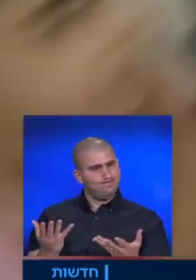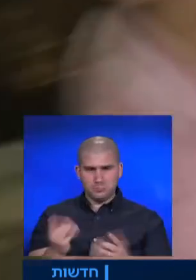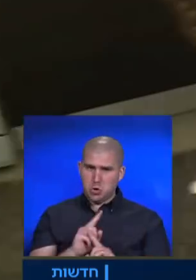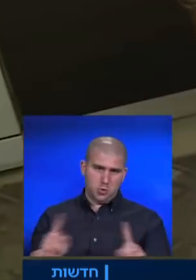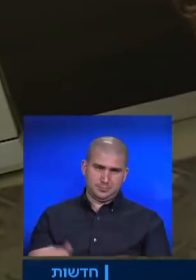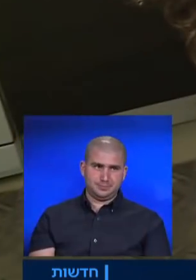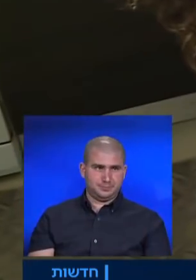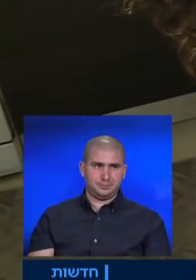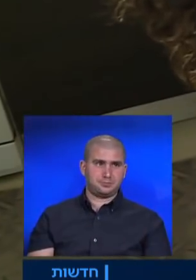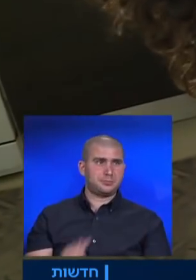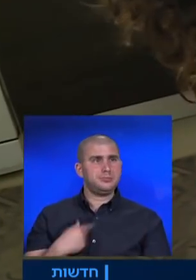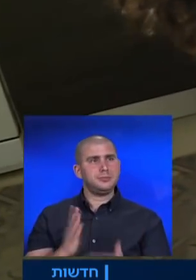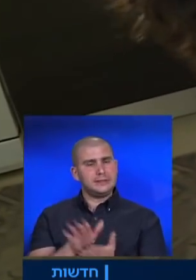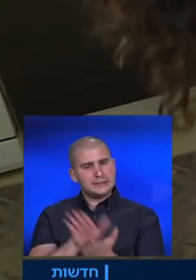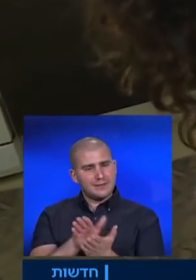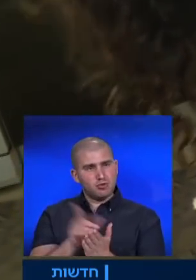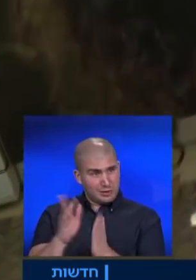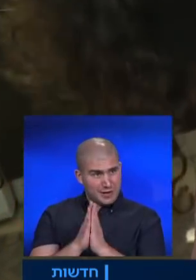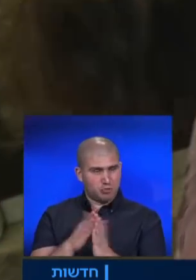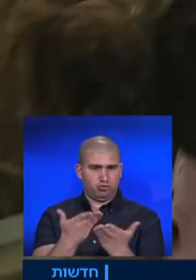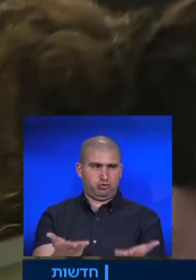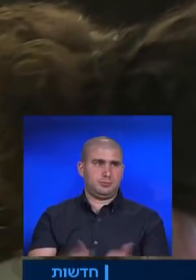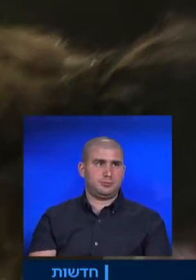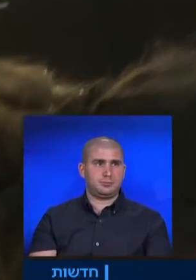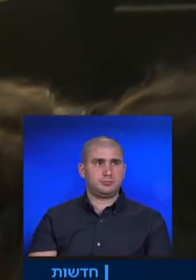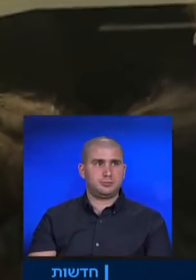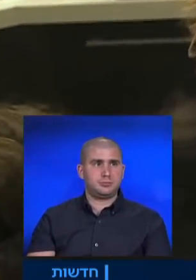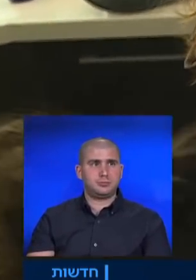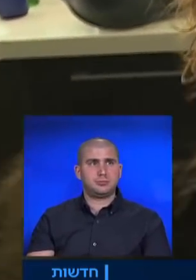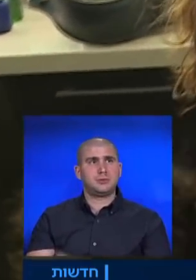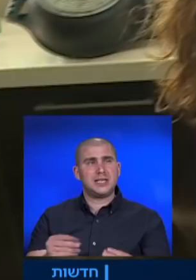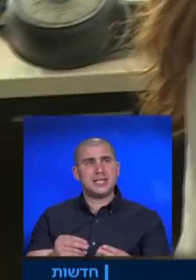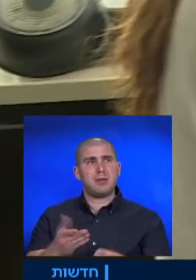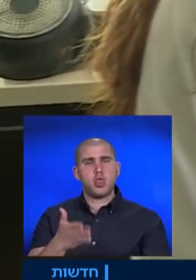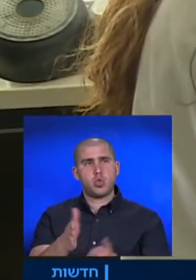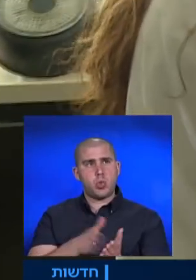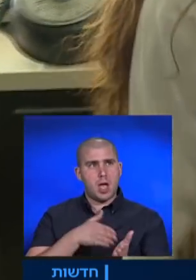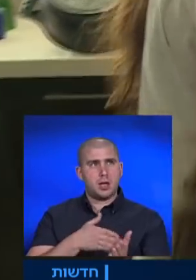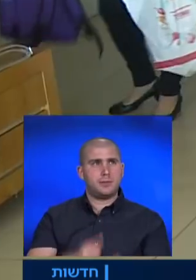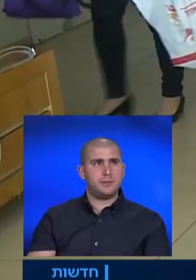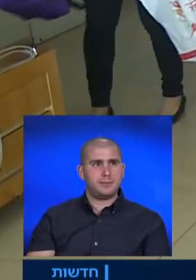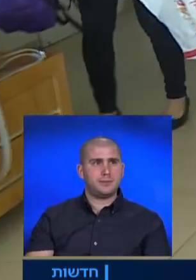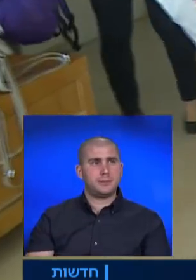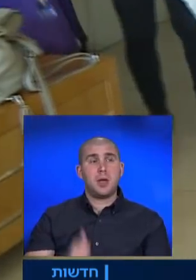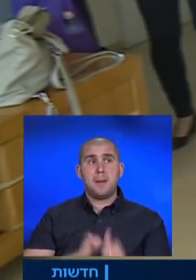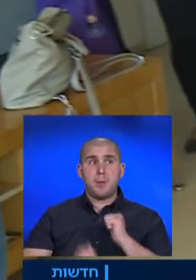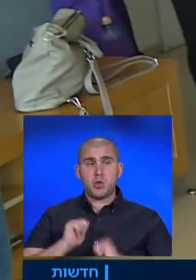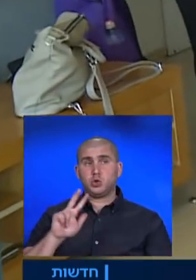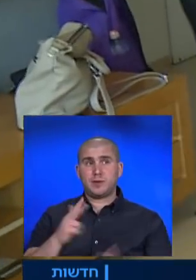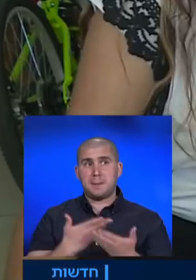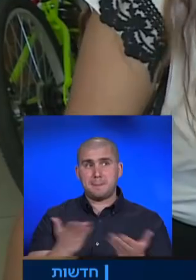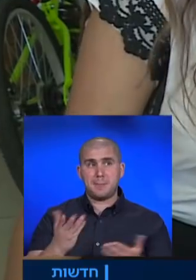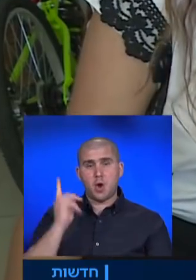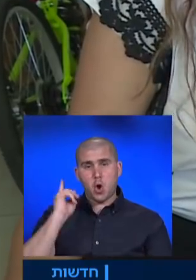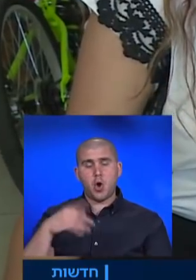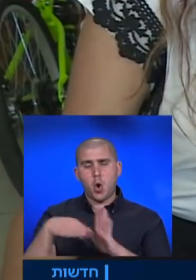הכנתי לך את הסנדוויץ' שביקשת. איפה? הנה, עם אתונה. בחולון, צופית מחלקת הוראות אחרונות